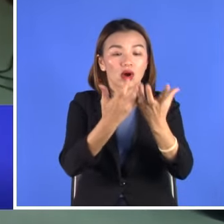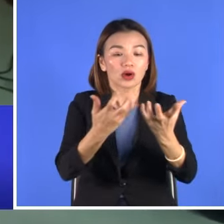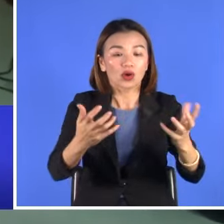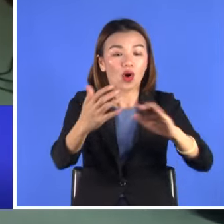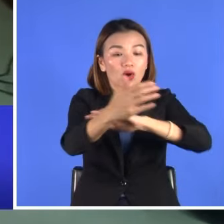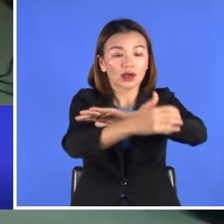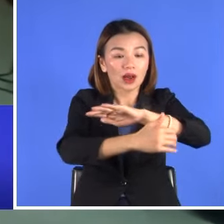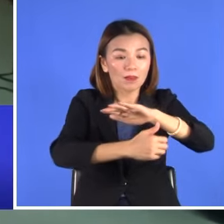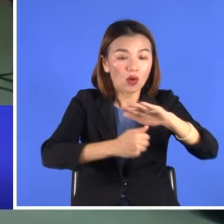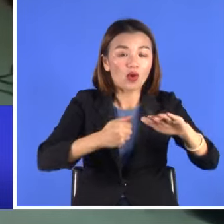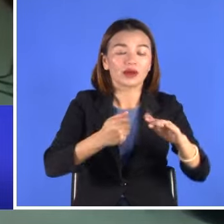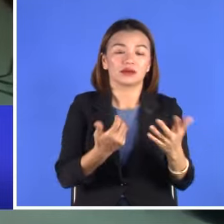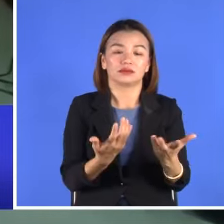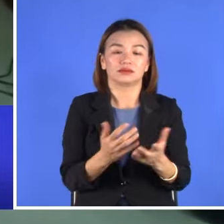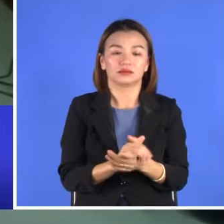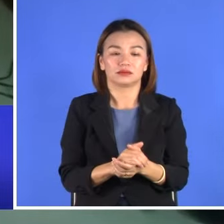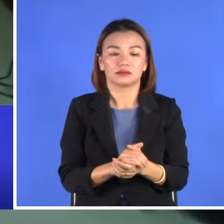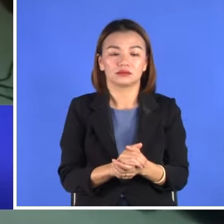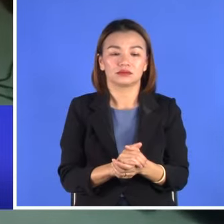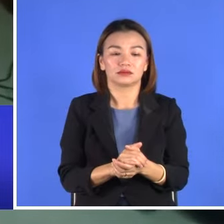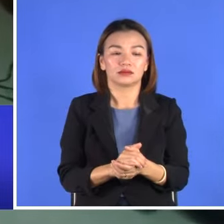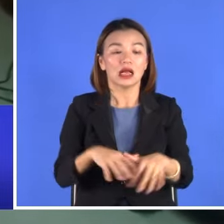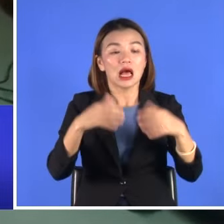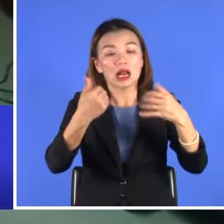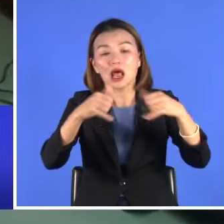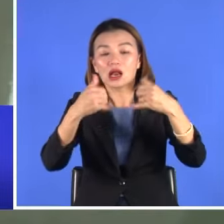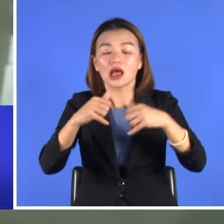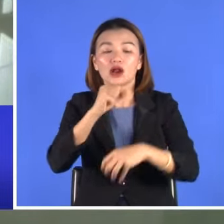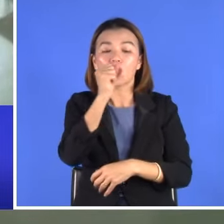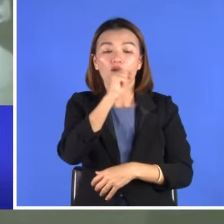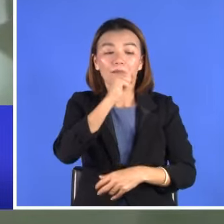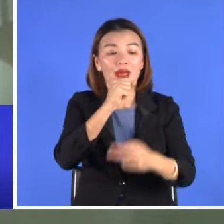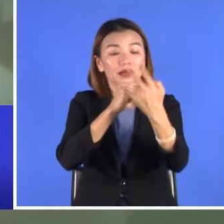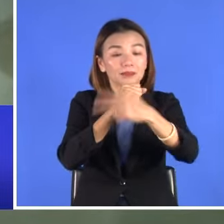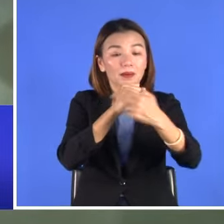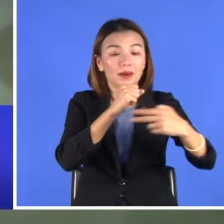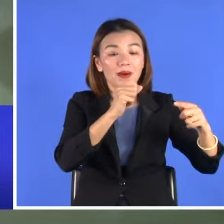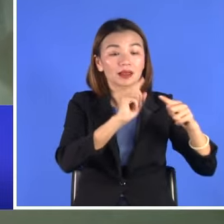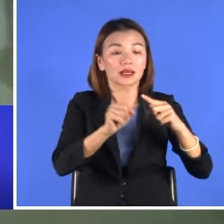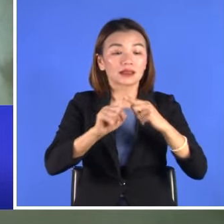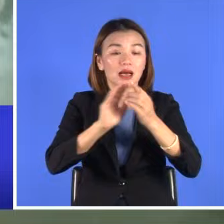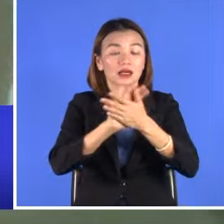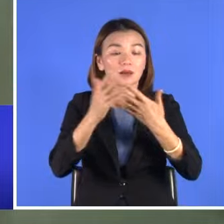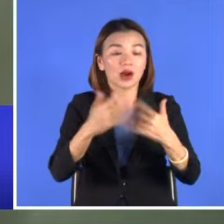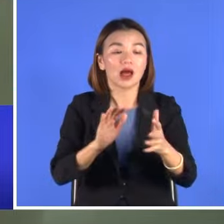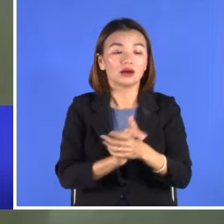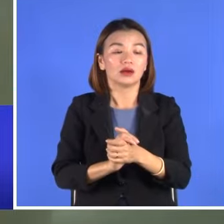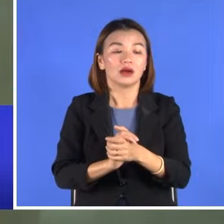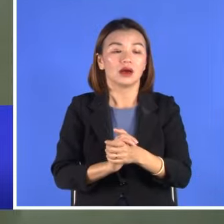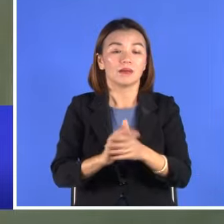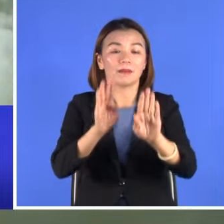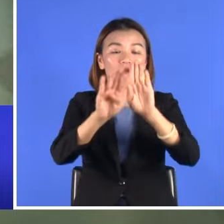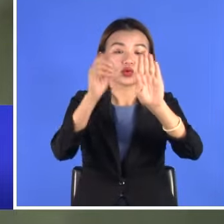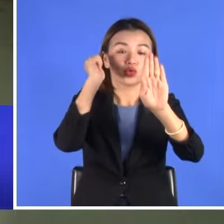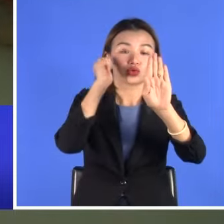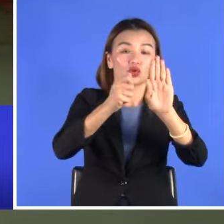ไปได้ก็เอาไปจัดปาร์ตี้สนุกสนานร้องคาราโอเกะเสร็จแล้วปึ๊บไปทุบประตูทุบรั้วจนมันเป็นช่องเอา